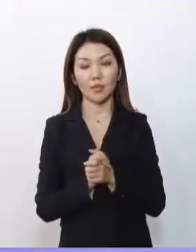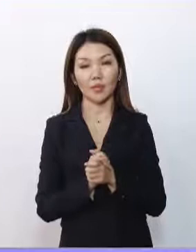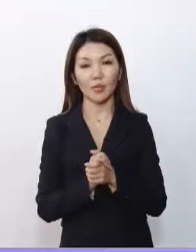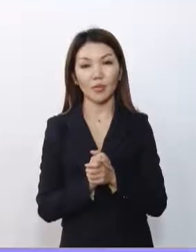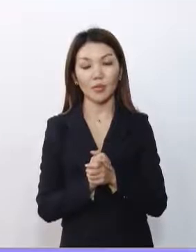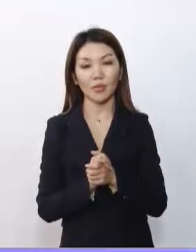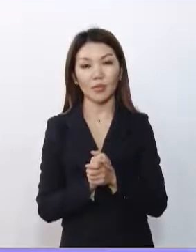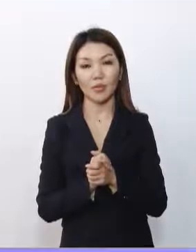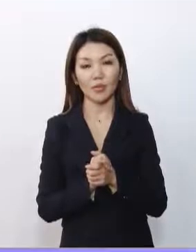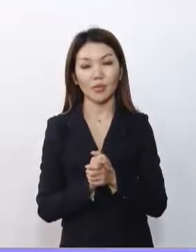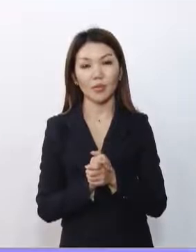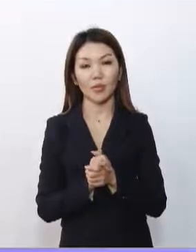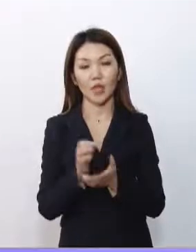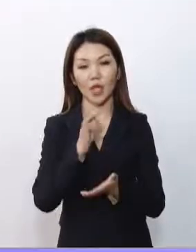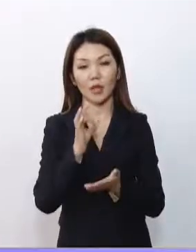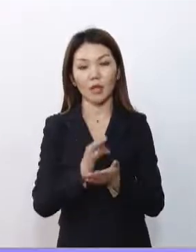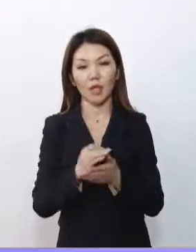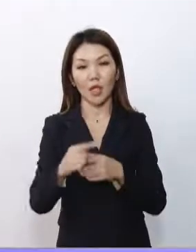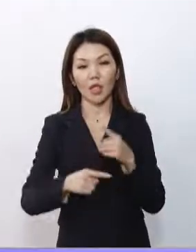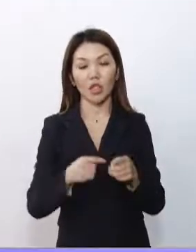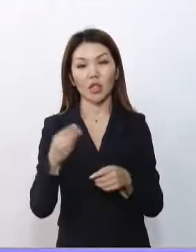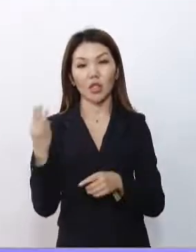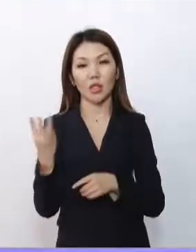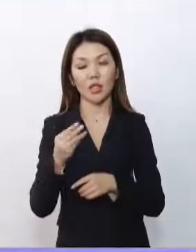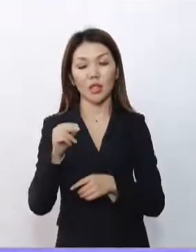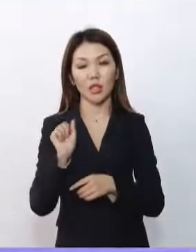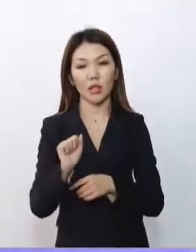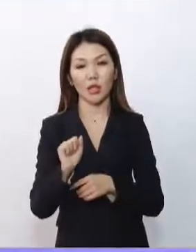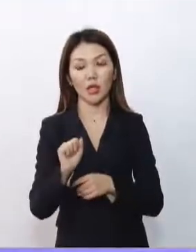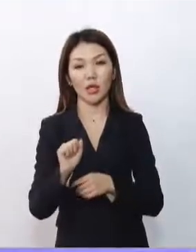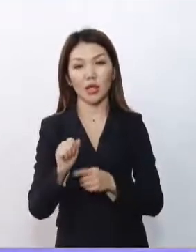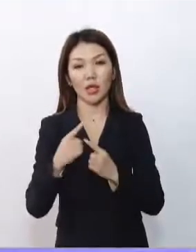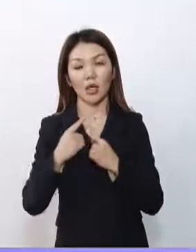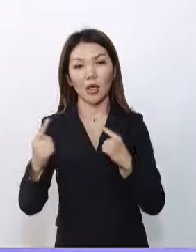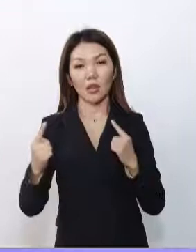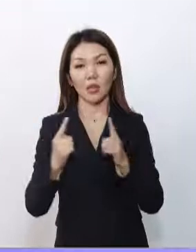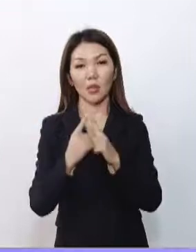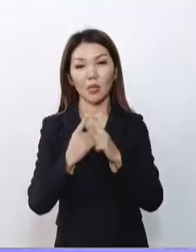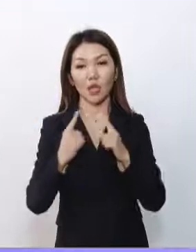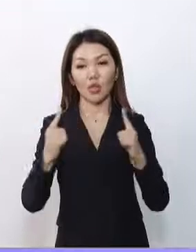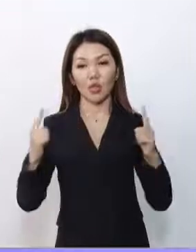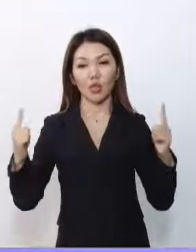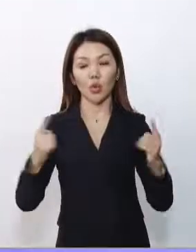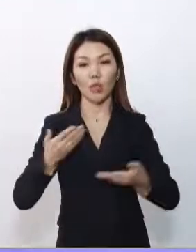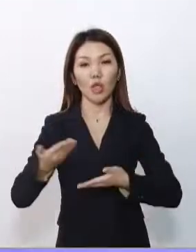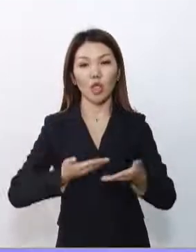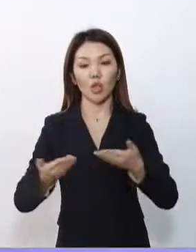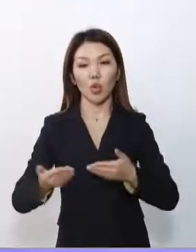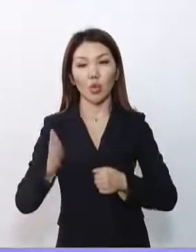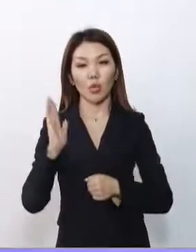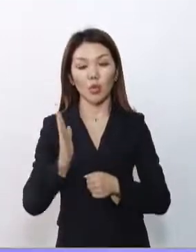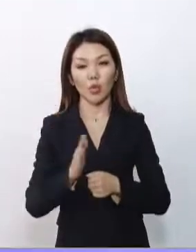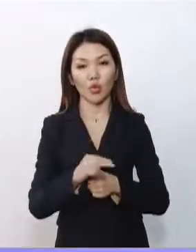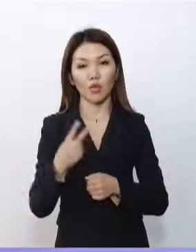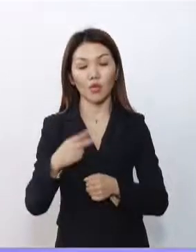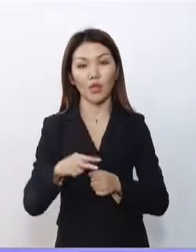отверг через 3 часа расстояние между пешеходами будет